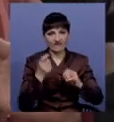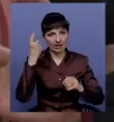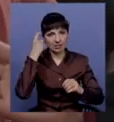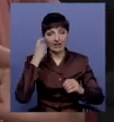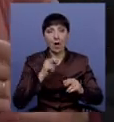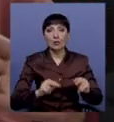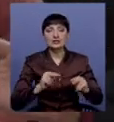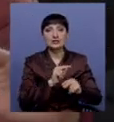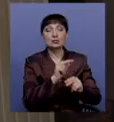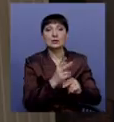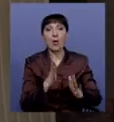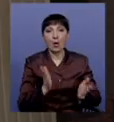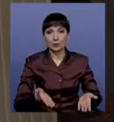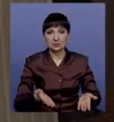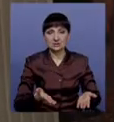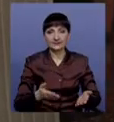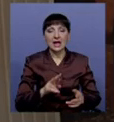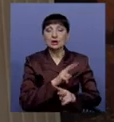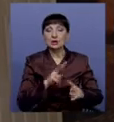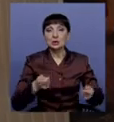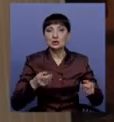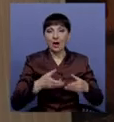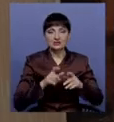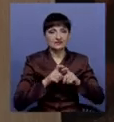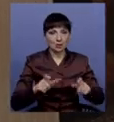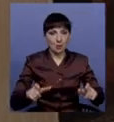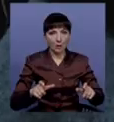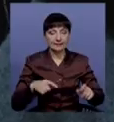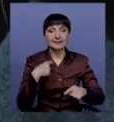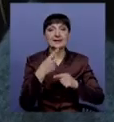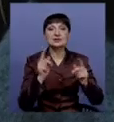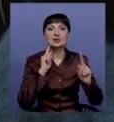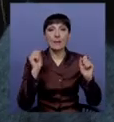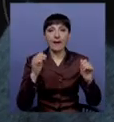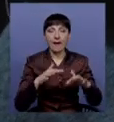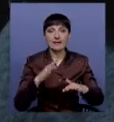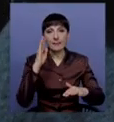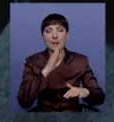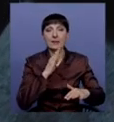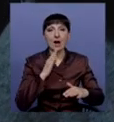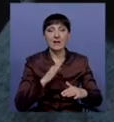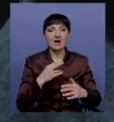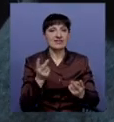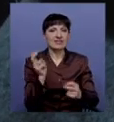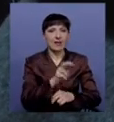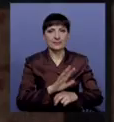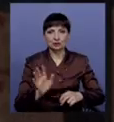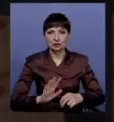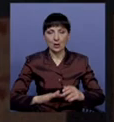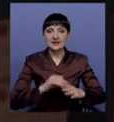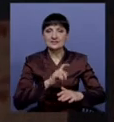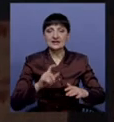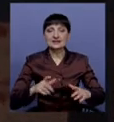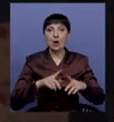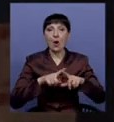Чему они научат наших детей? Никто из руководства школы на внеочередном собрании с возмущенными родителями так и не показался. Специалистов